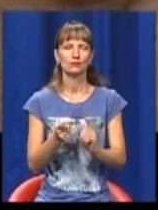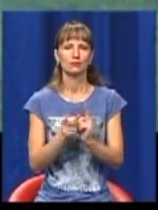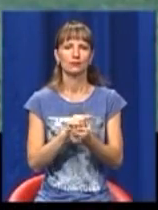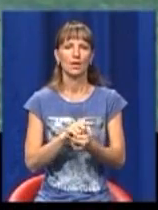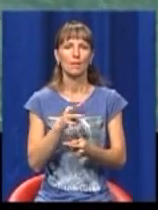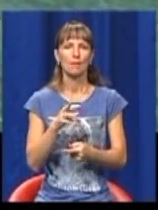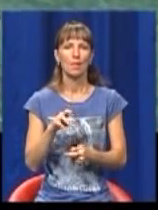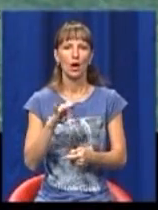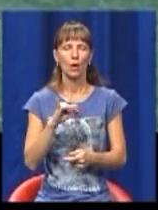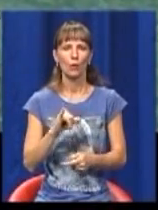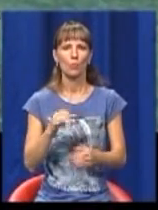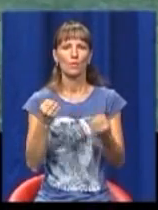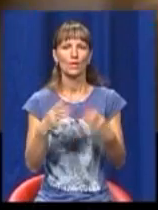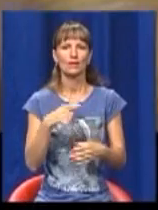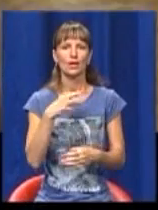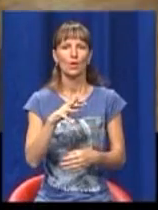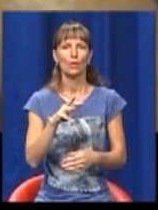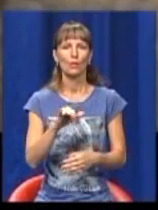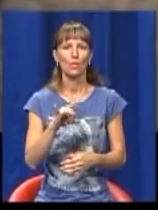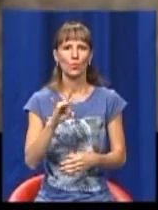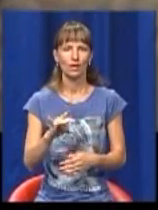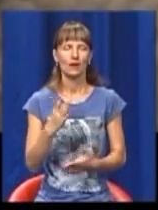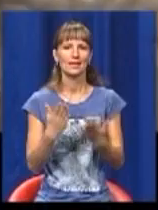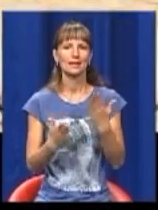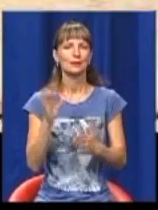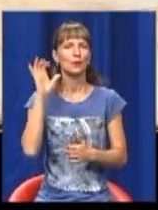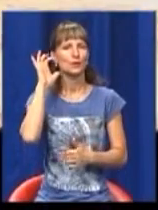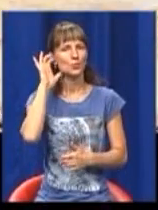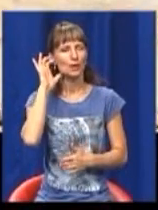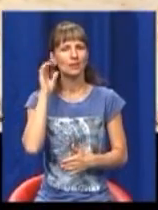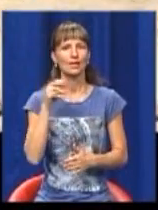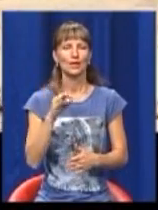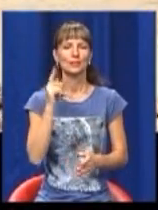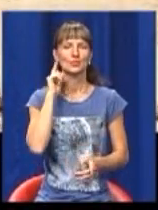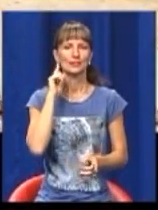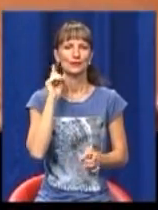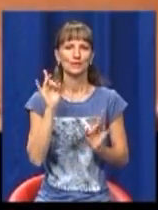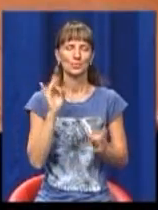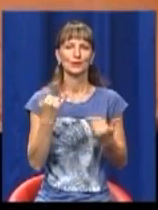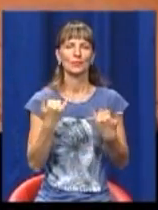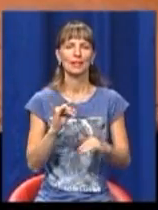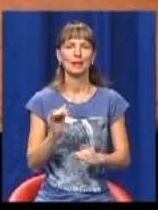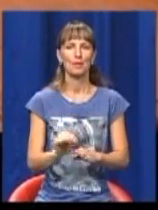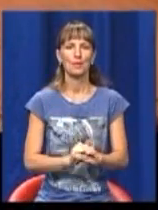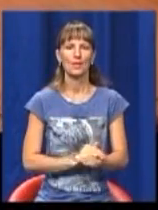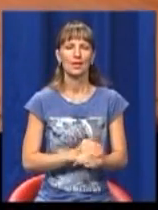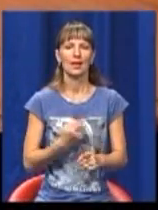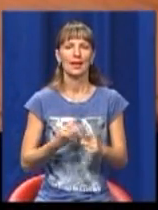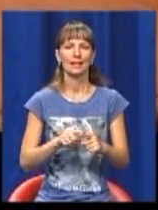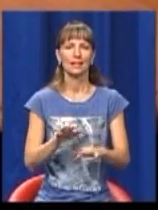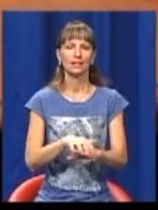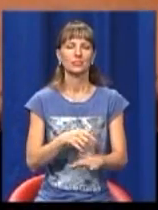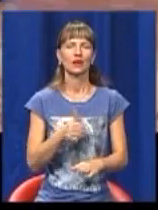няв мурличать, тобто буквально говорять мур. Якщо прислухатися, то звучить неймовірно і дуже мило. Сомалійська